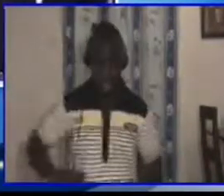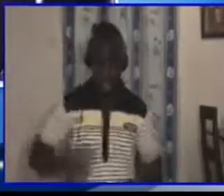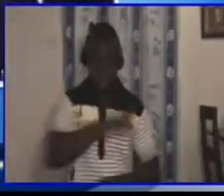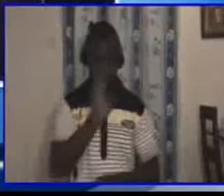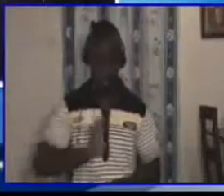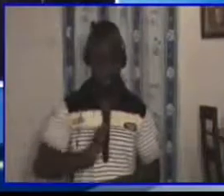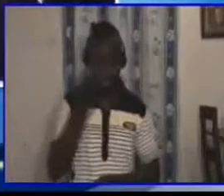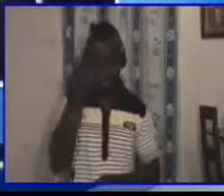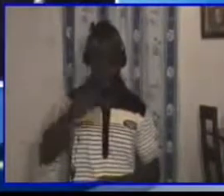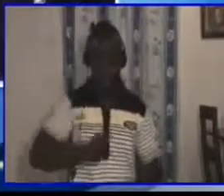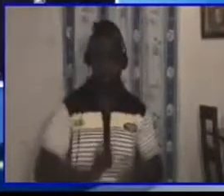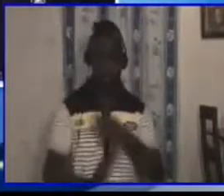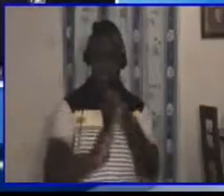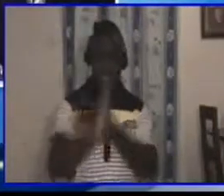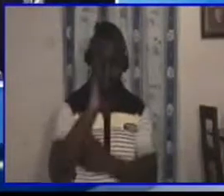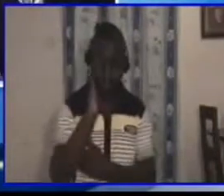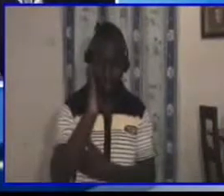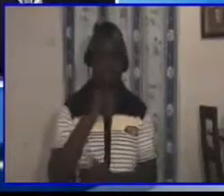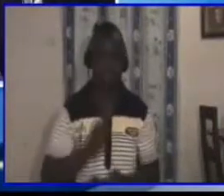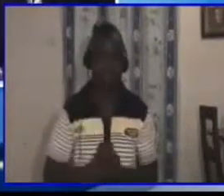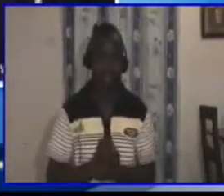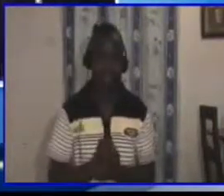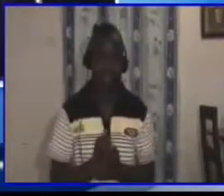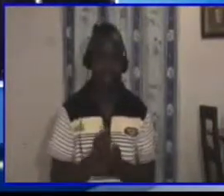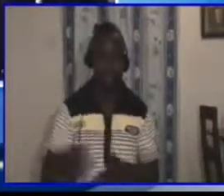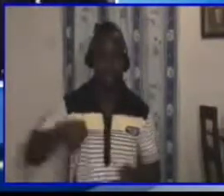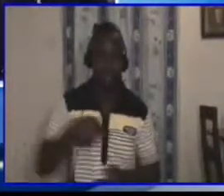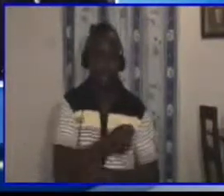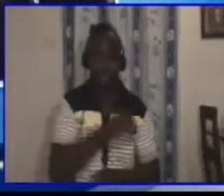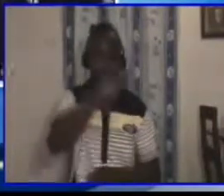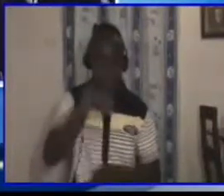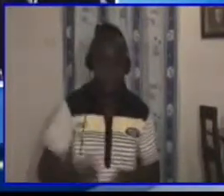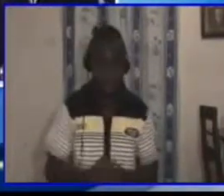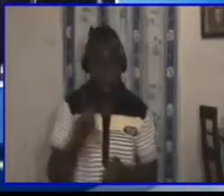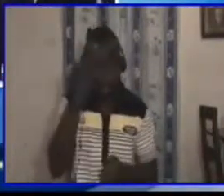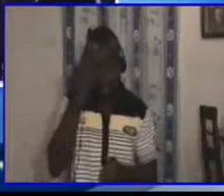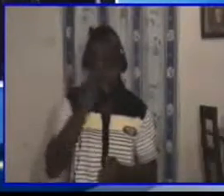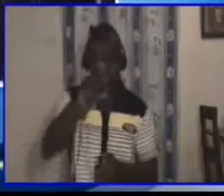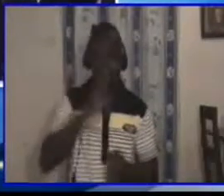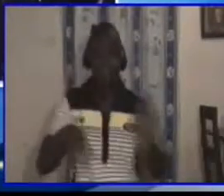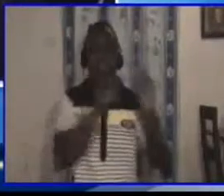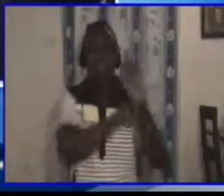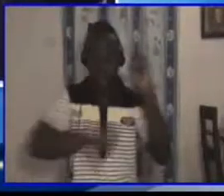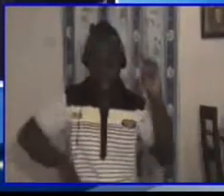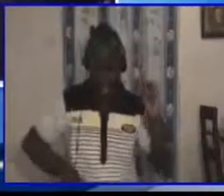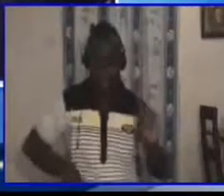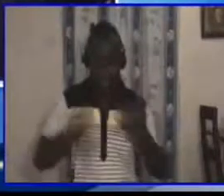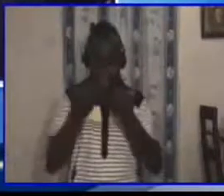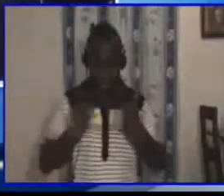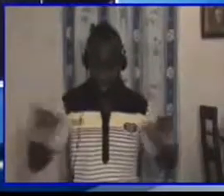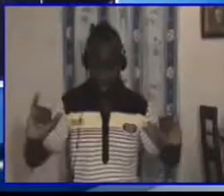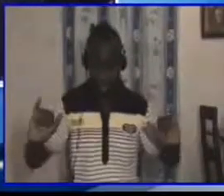voce loro conoscono me e io conosco loro